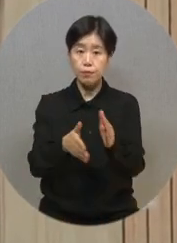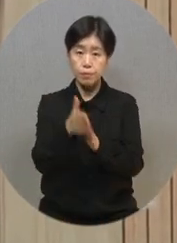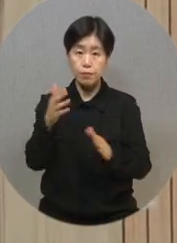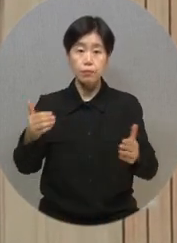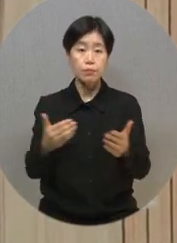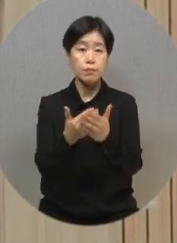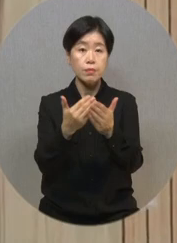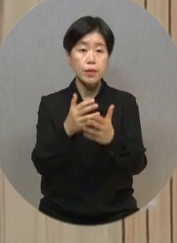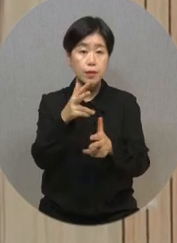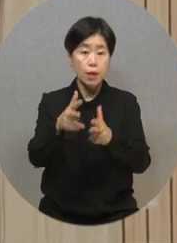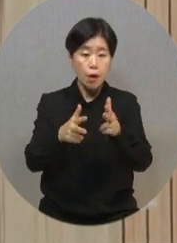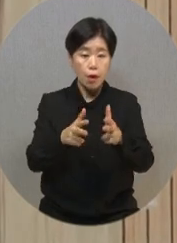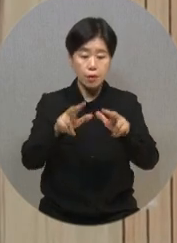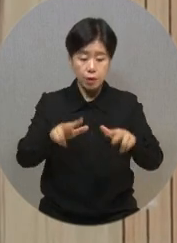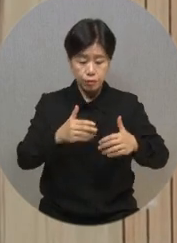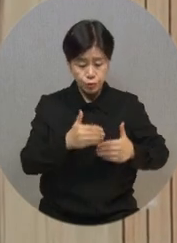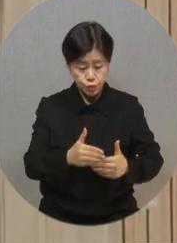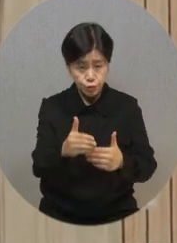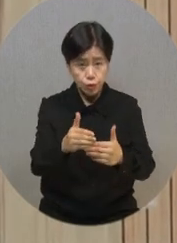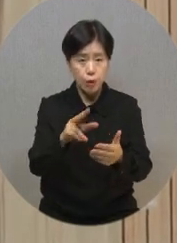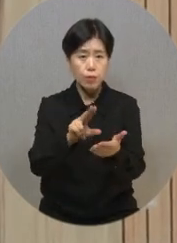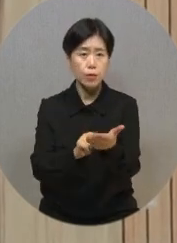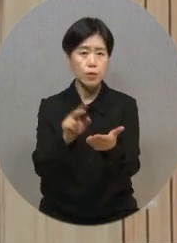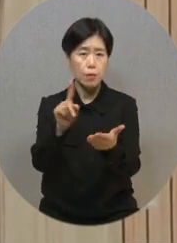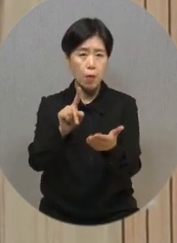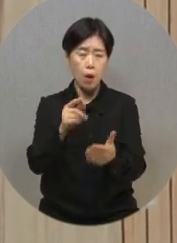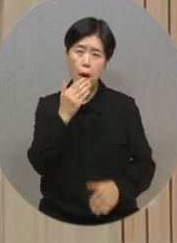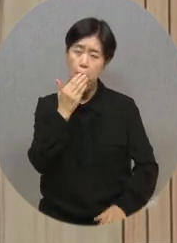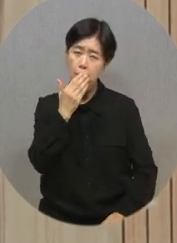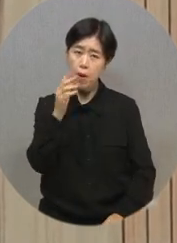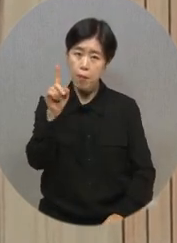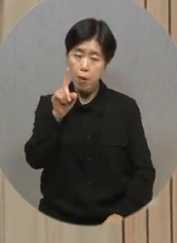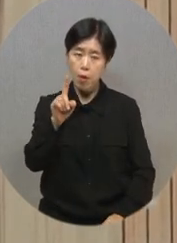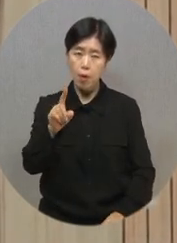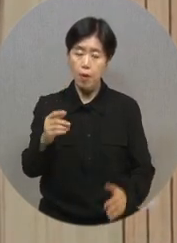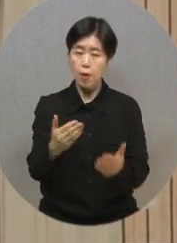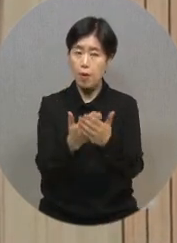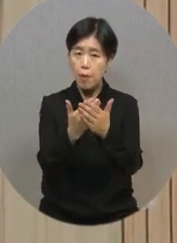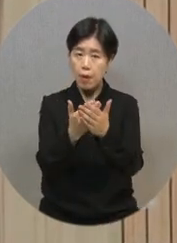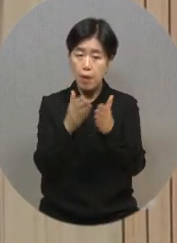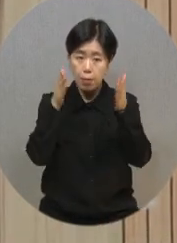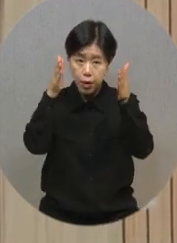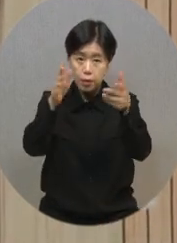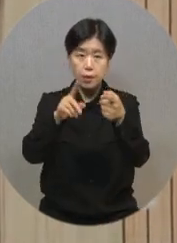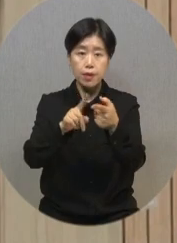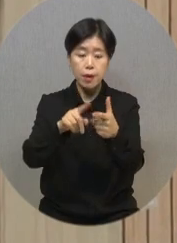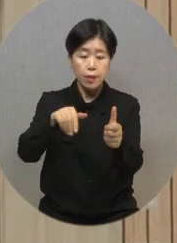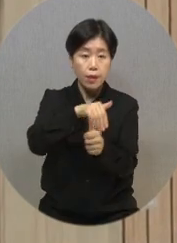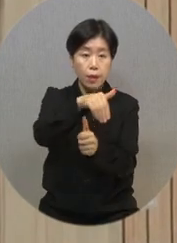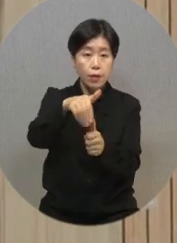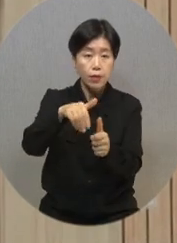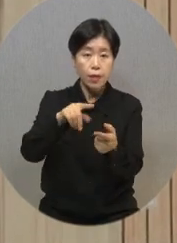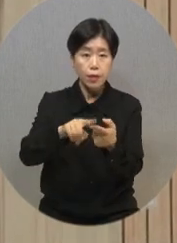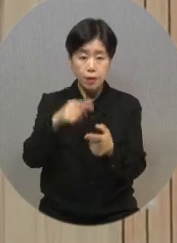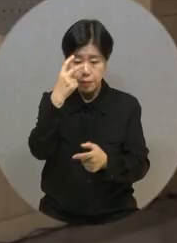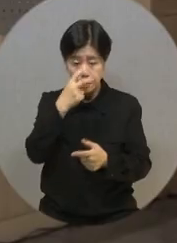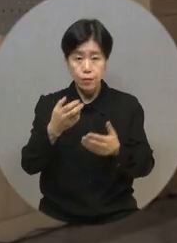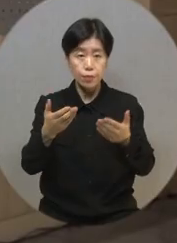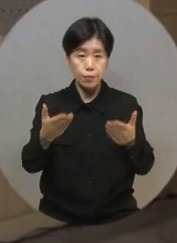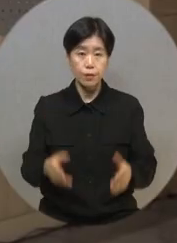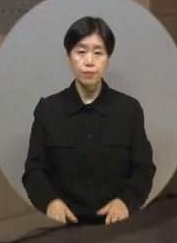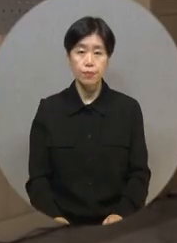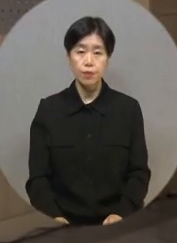추진 현황, 계획, 문제점과 가능성, 개발 방향에 대한 현실적인 검토로 시민들과